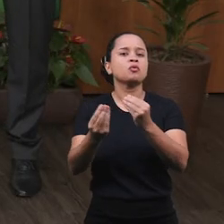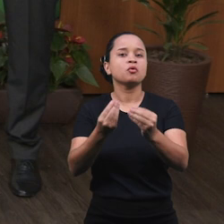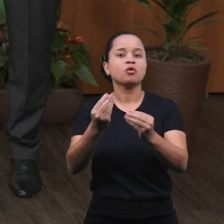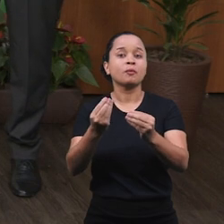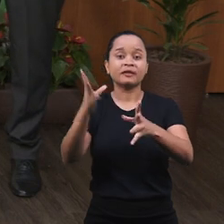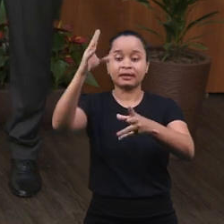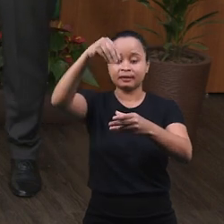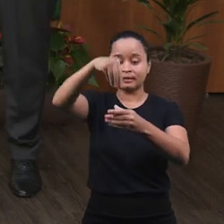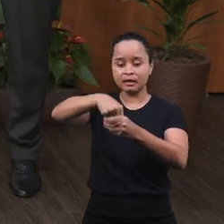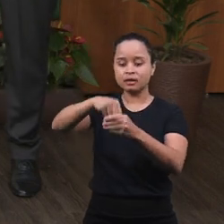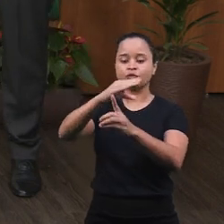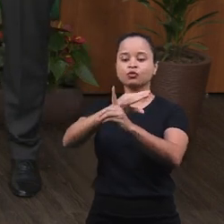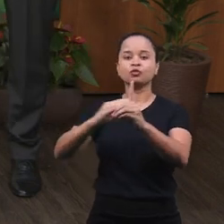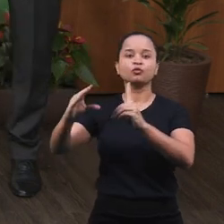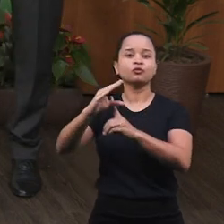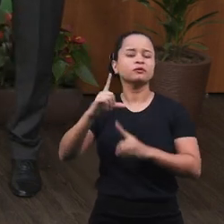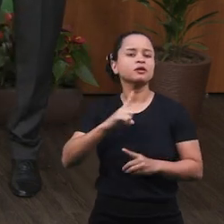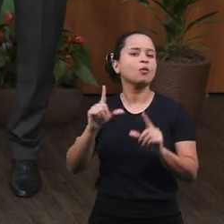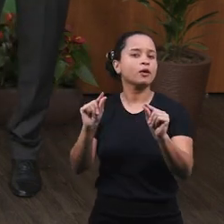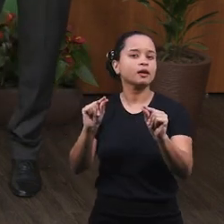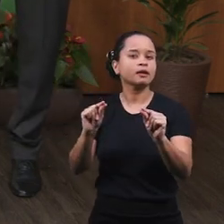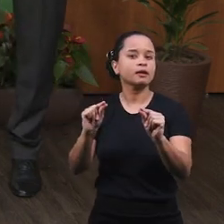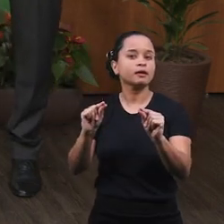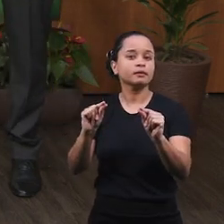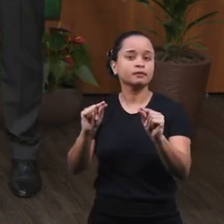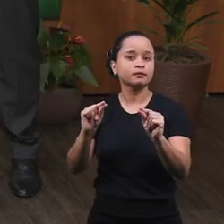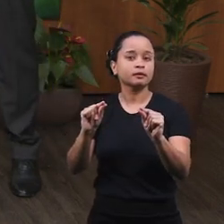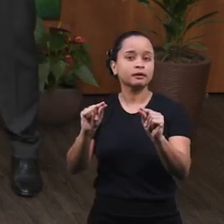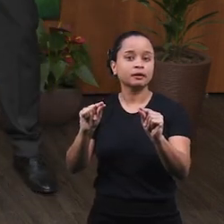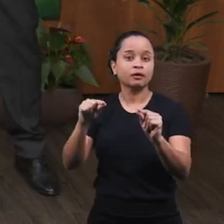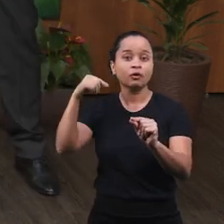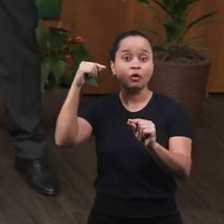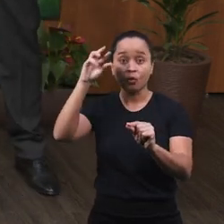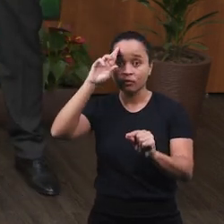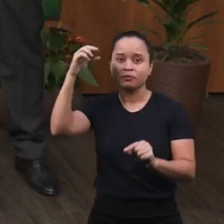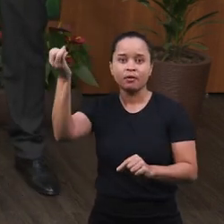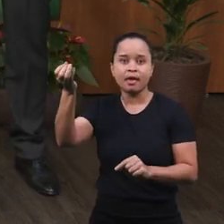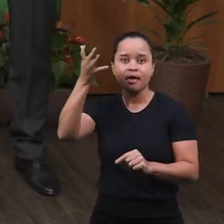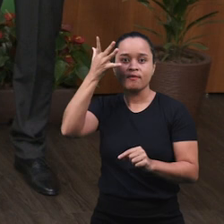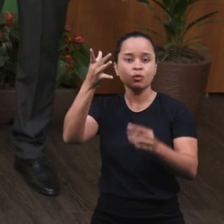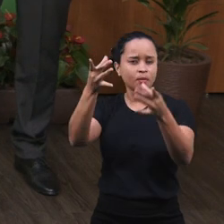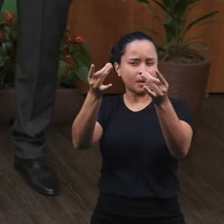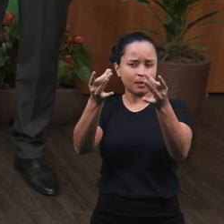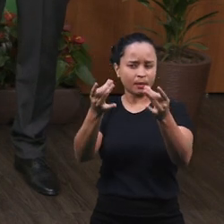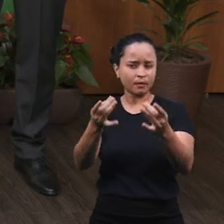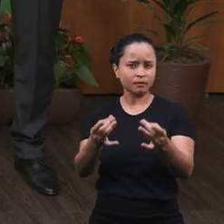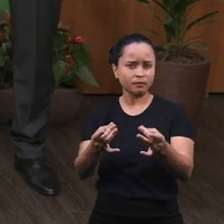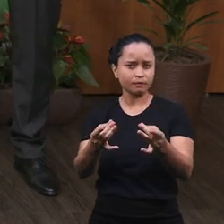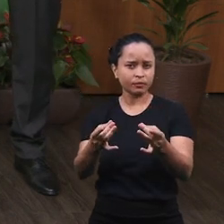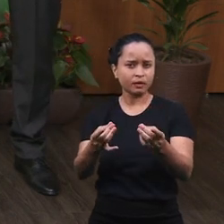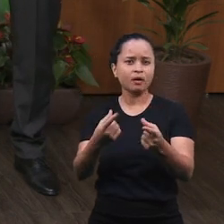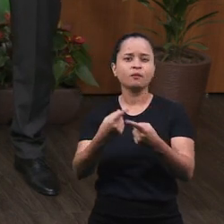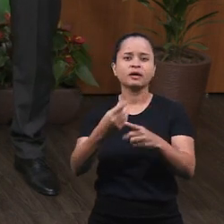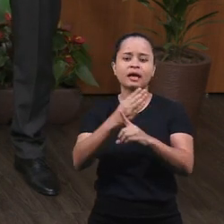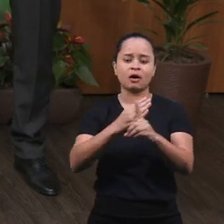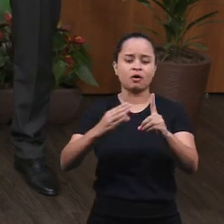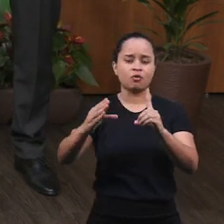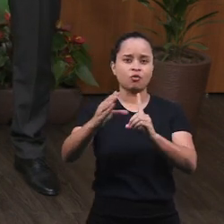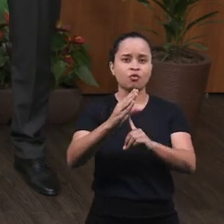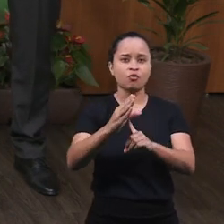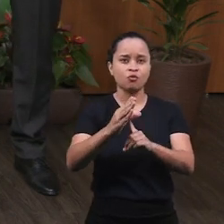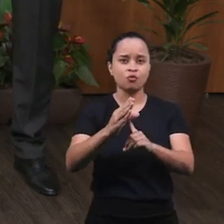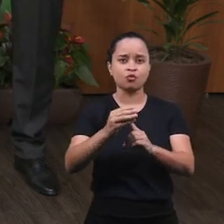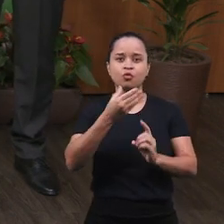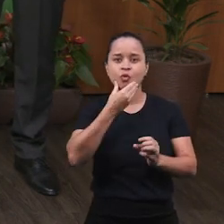le format du culte, les éléments du culte. Le format, regardez bien, n'est pas venu de